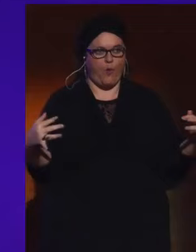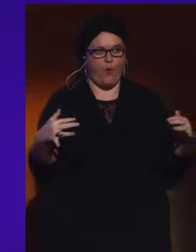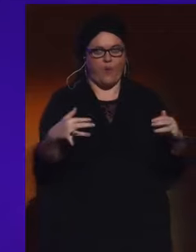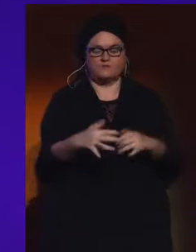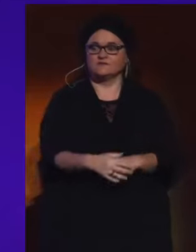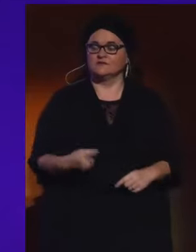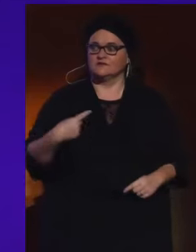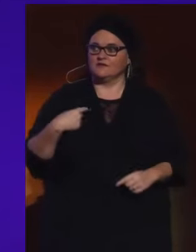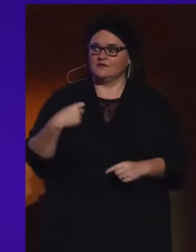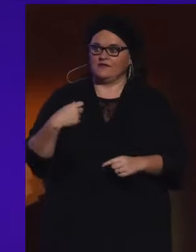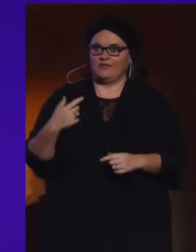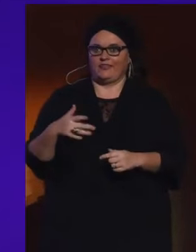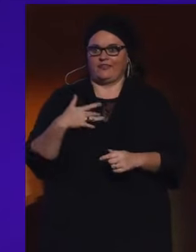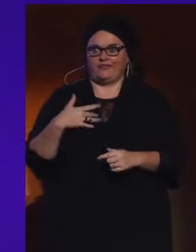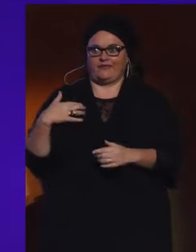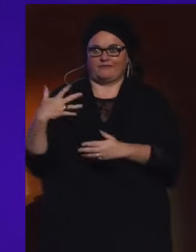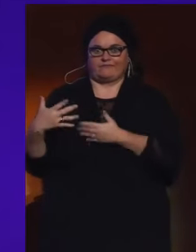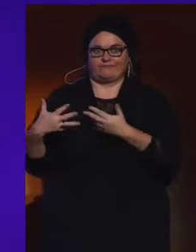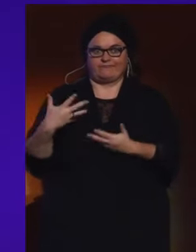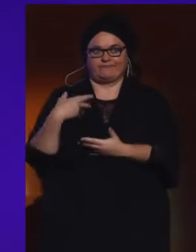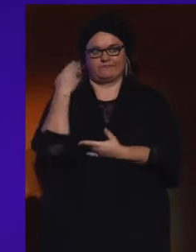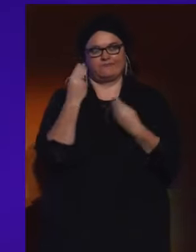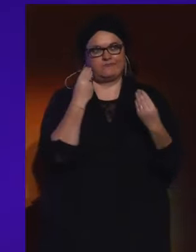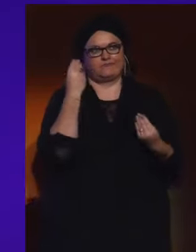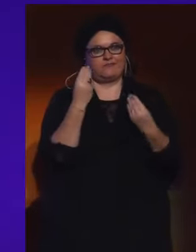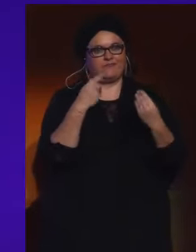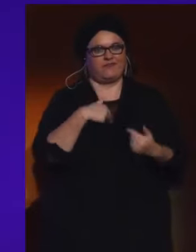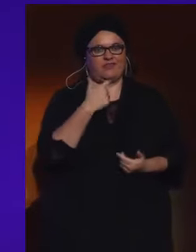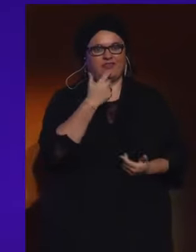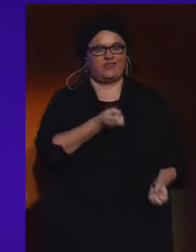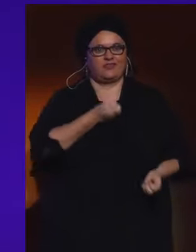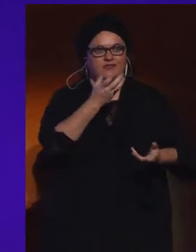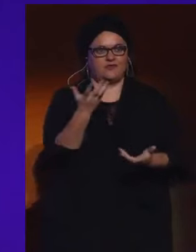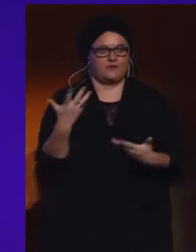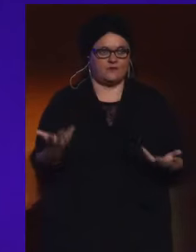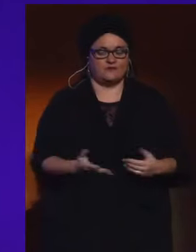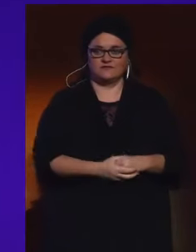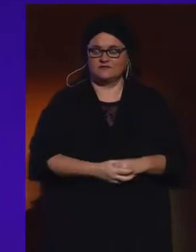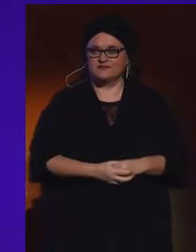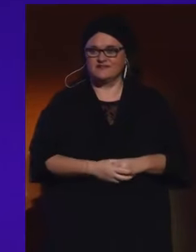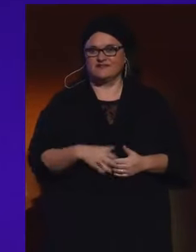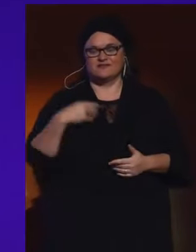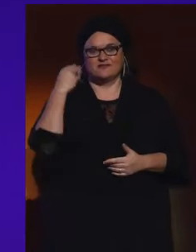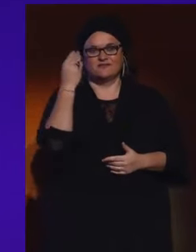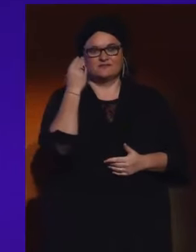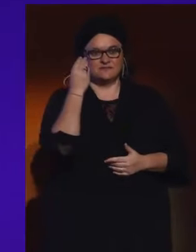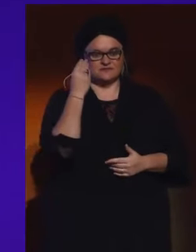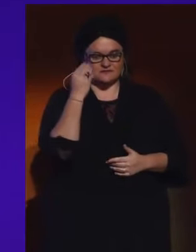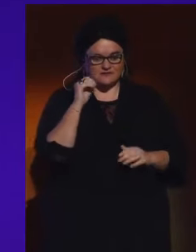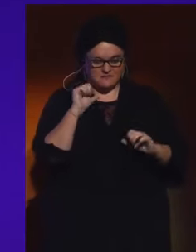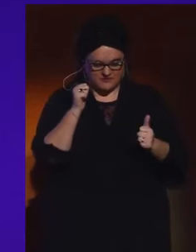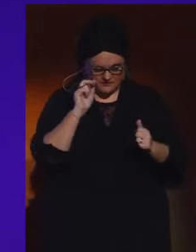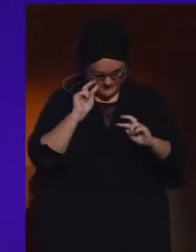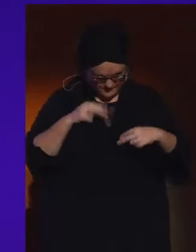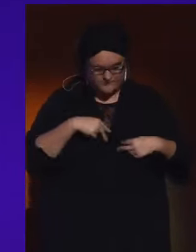Eguna daramatzat gaur hemen zer esan pentsatzen, eta uste dut, ba, niri buruz hitz